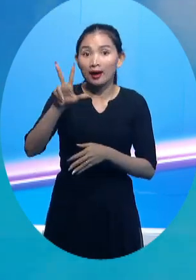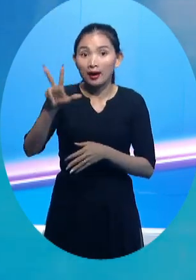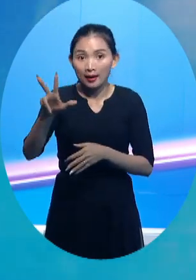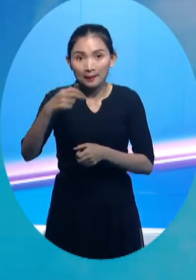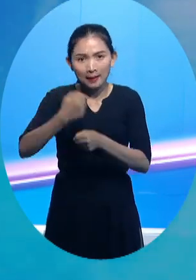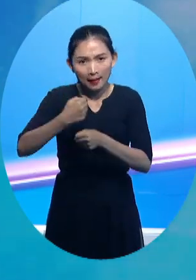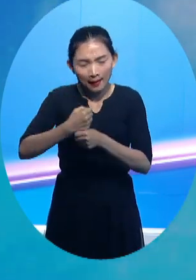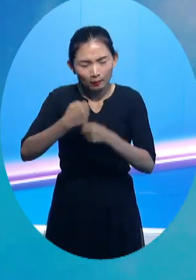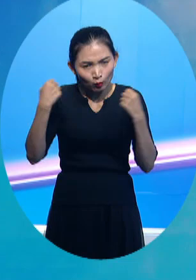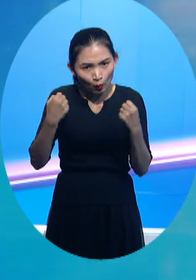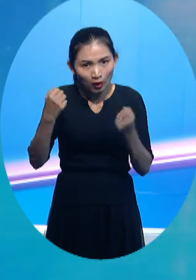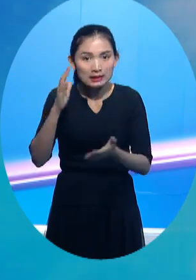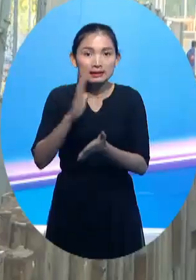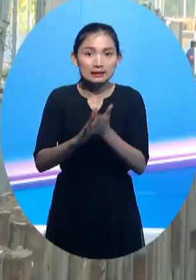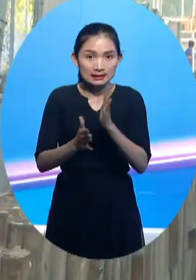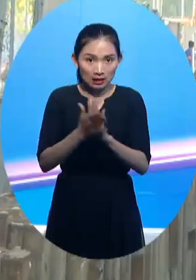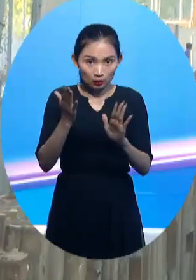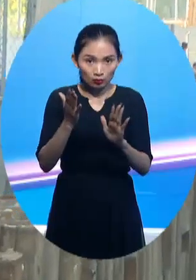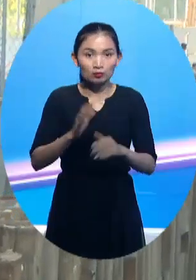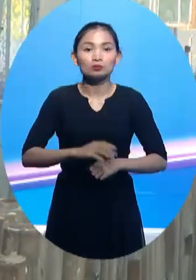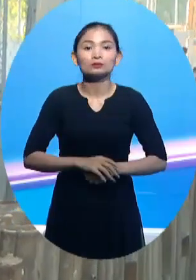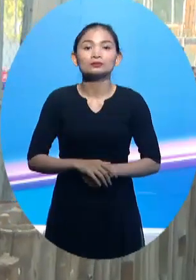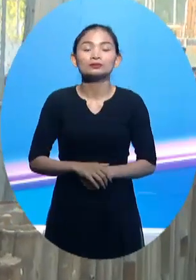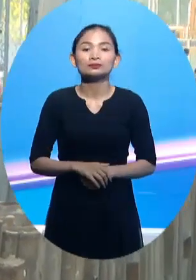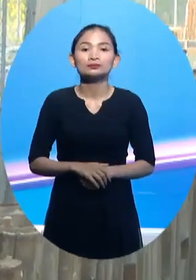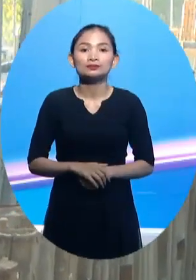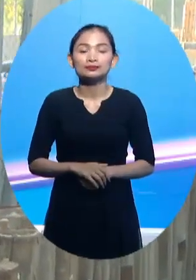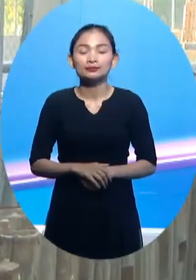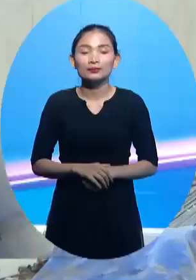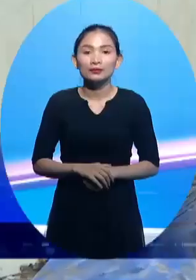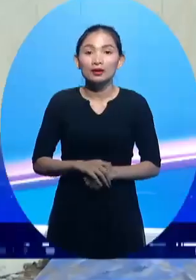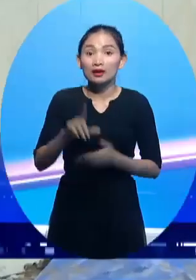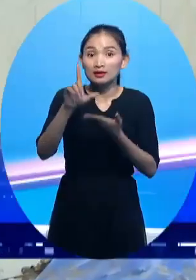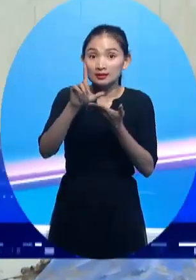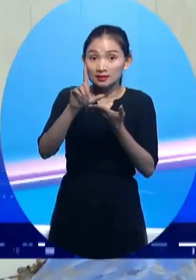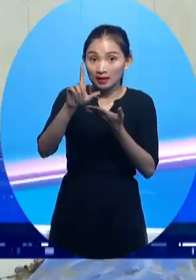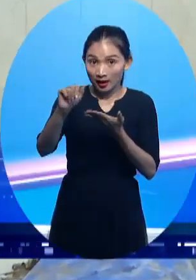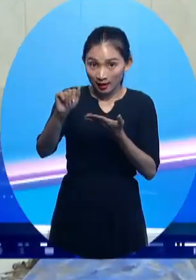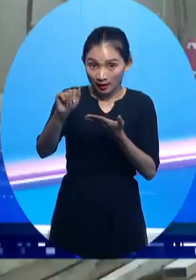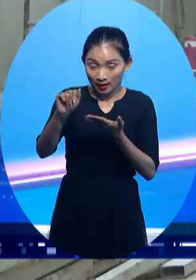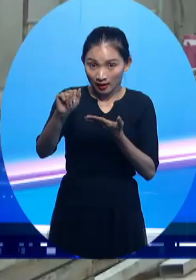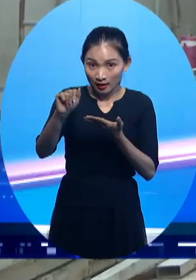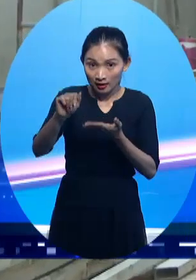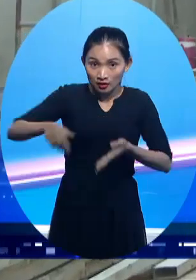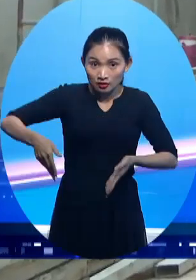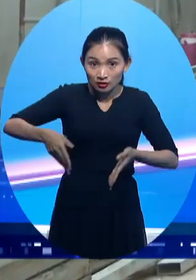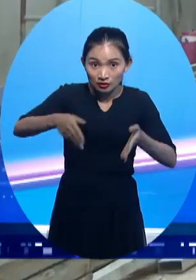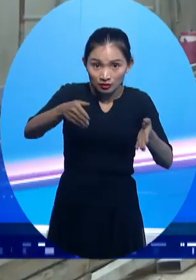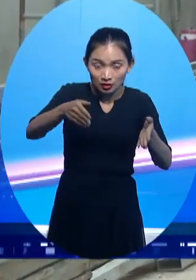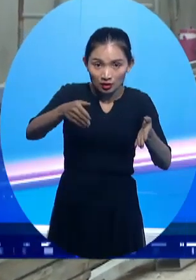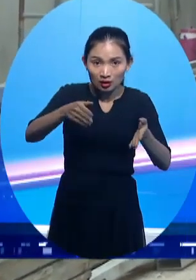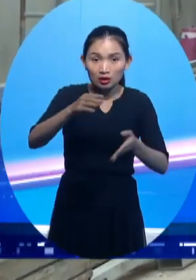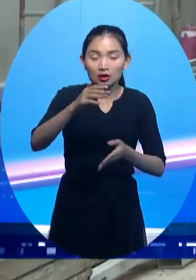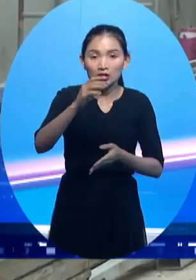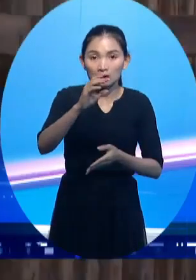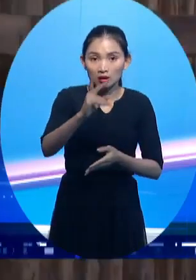đấu hoàn thành dự án xây dựng đường nối đường Trần Quốc Hoàng Cộng hòa những ngày này đang trong quá trình tăng